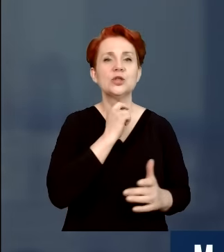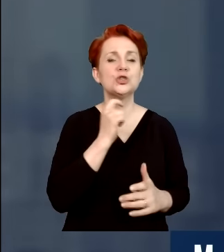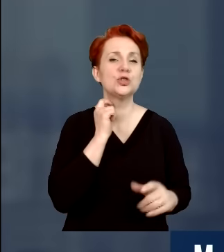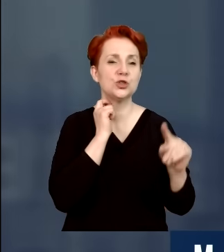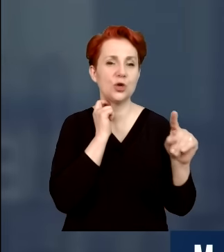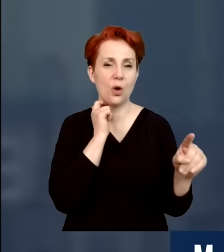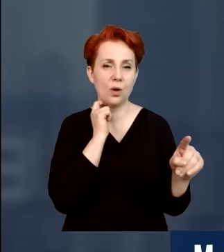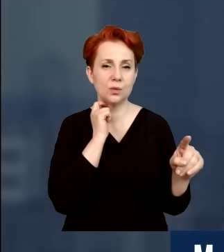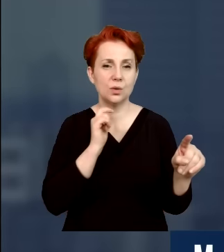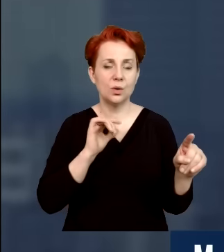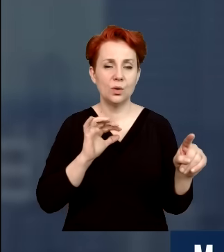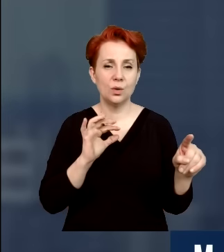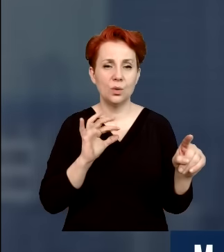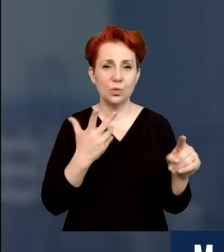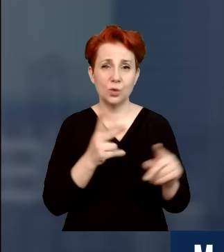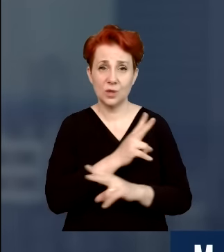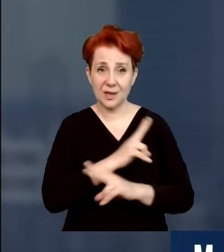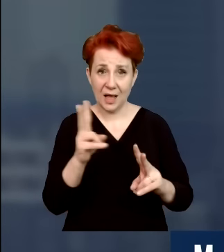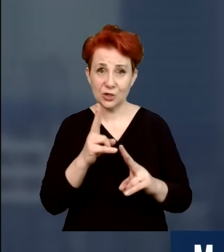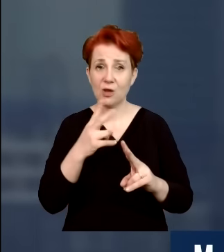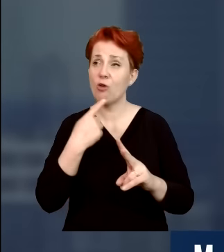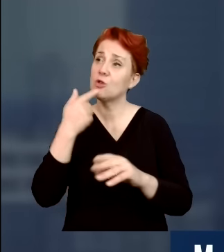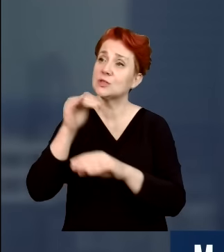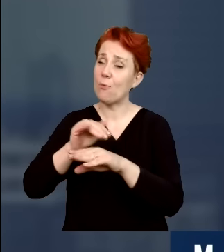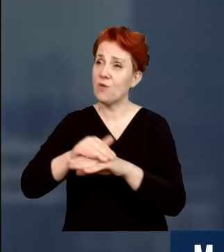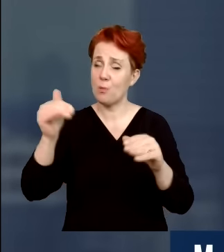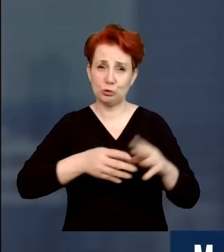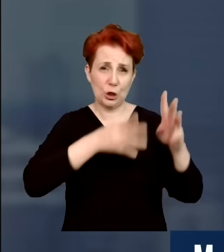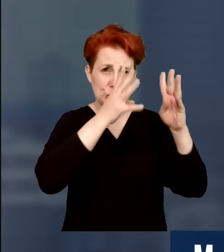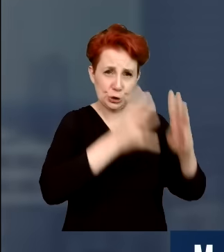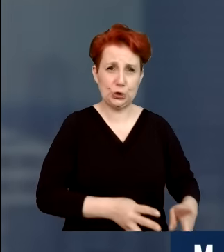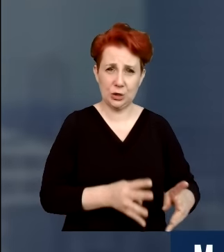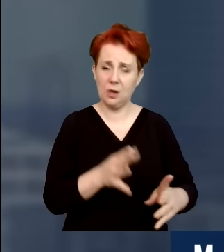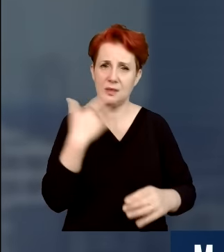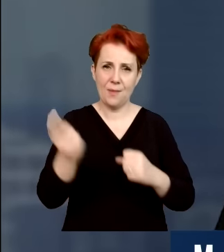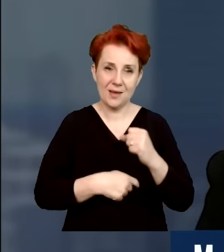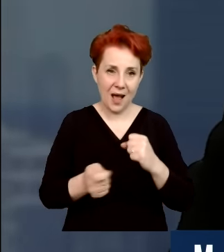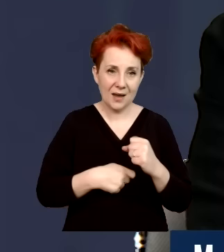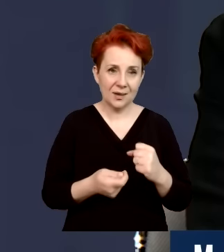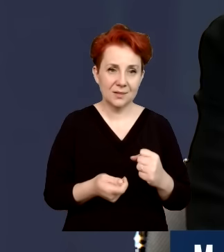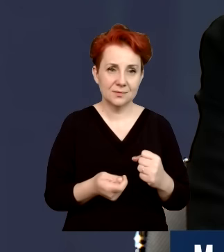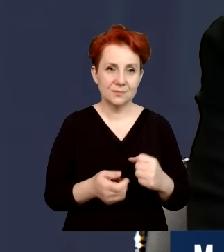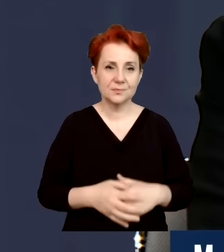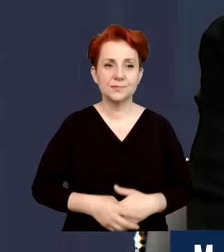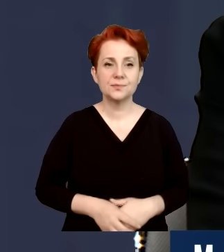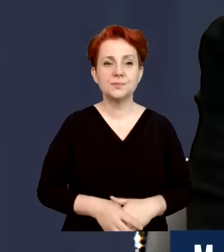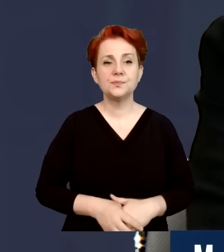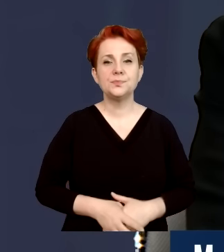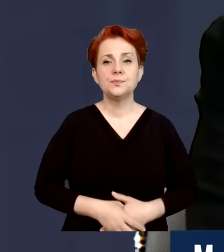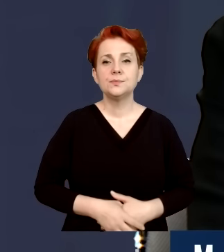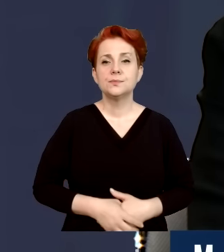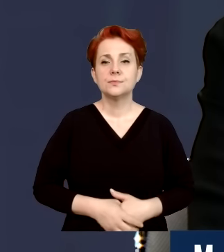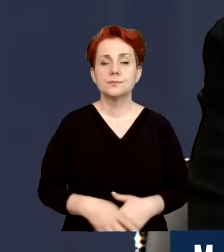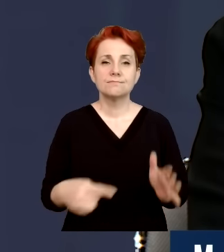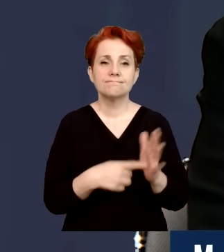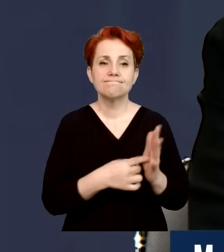To znaczy, że teraz każdego na zamówienie możemy oszkalować i to w ogóle nic za to nie grozi, bo tak jest w zasadzie. Czy w ogóle to zarzut o tym,